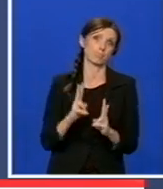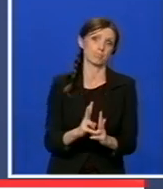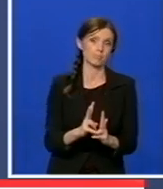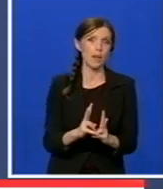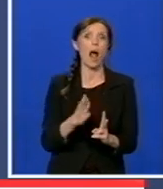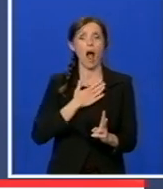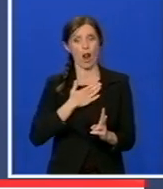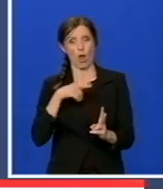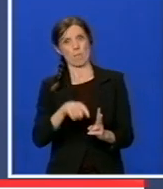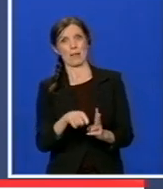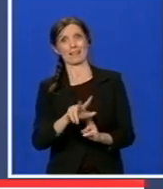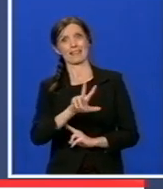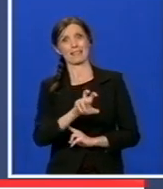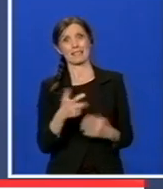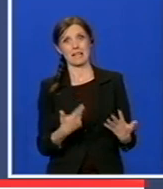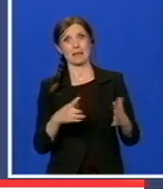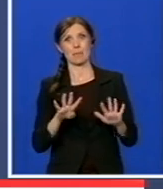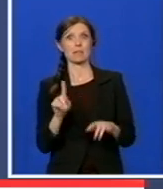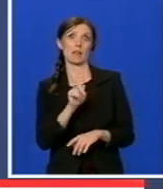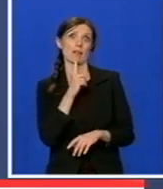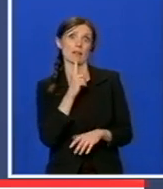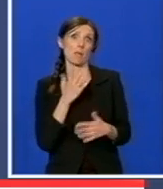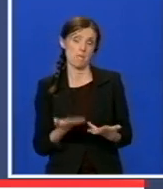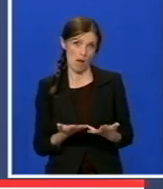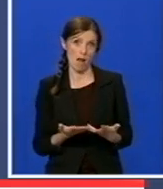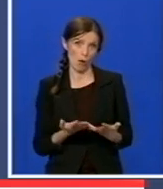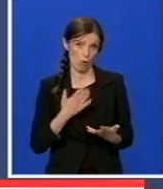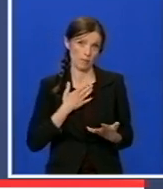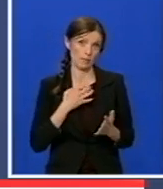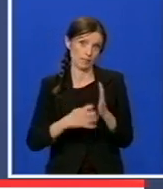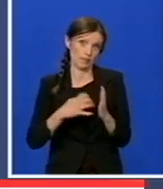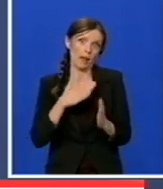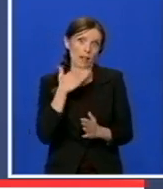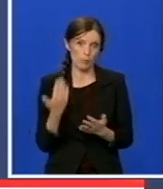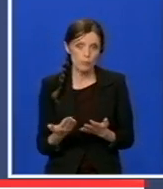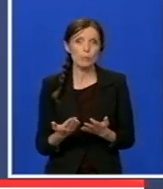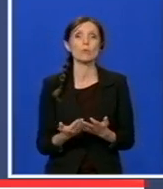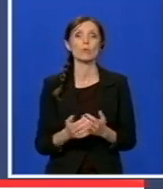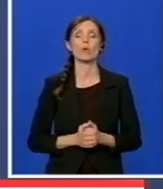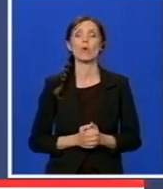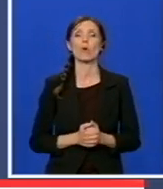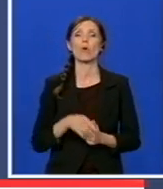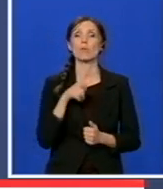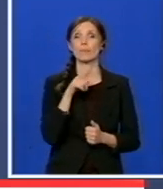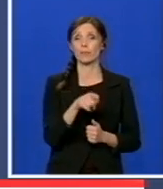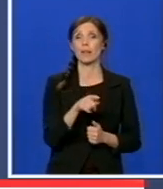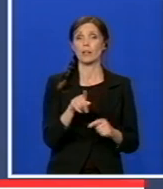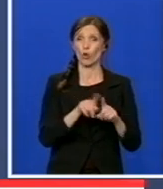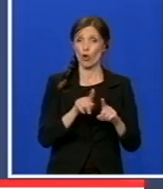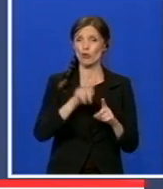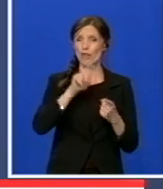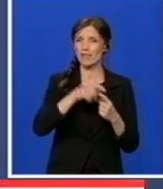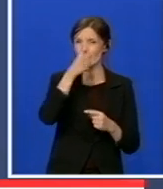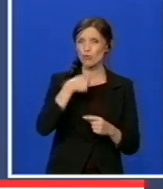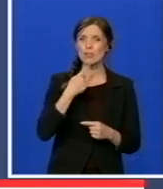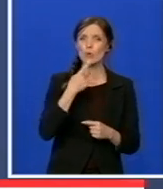o dosta visokim vrednostima. Međutim, to govori u prilog onome što smo pričali i juče i